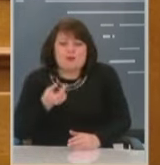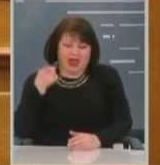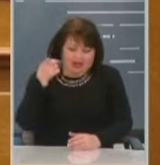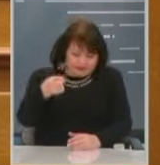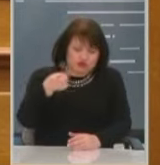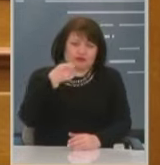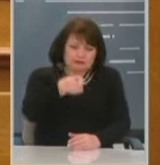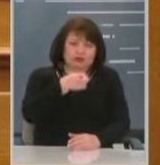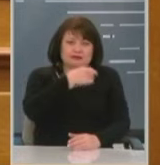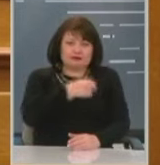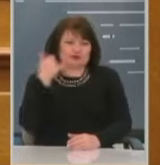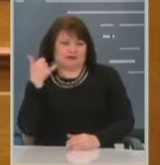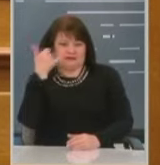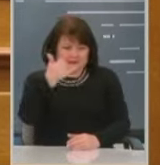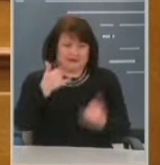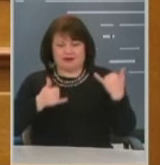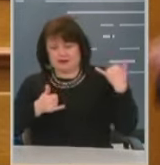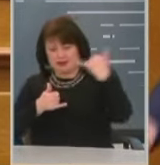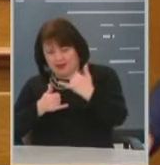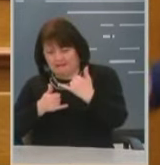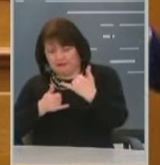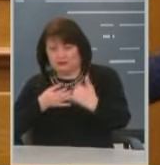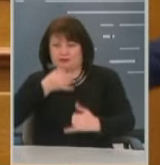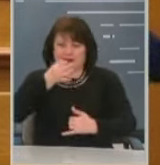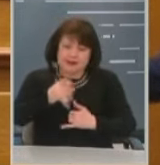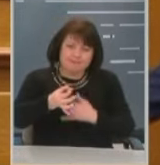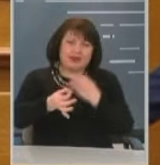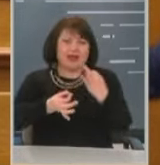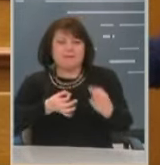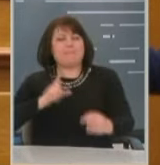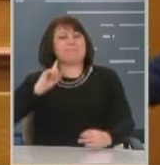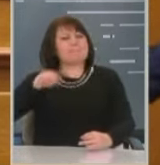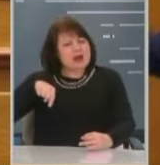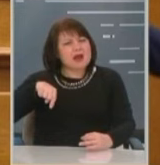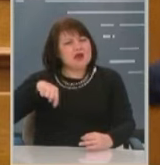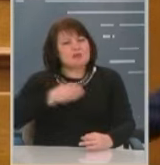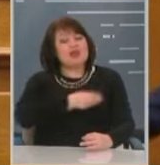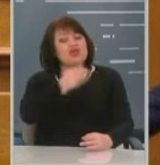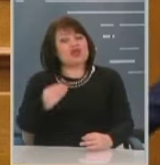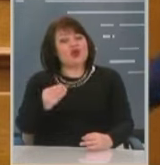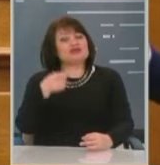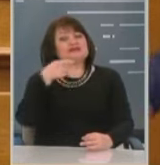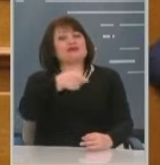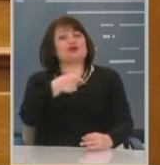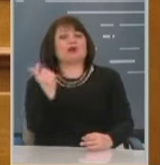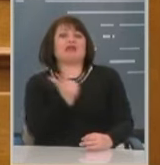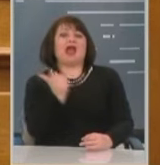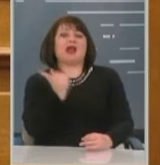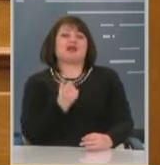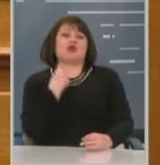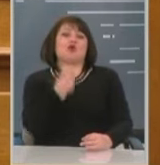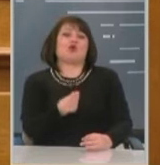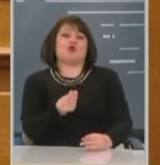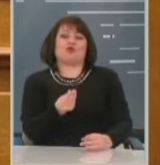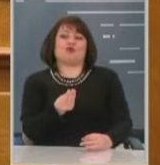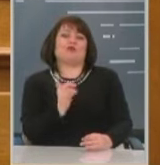Στάδε πήρε τηλέφωνο τον κύριο Δίνα και είπε ότι πρέπει παρανόμως να δώσει στον επόμενο κύριο ένα δάνειο